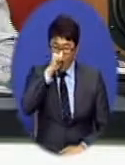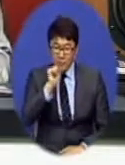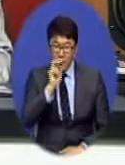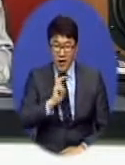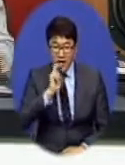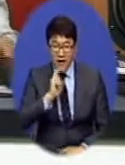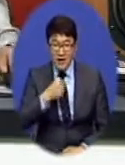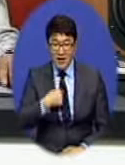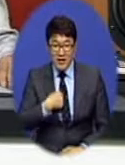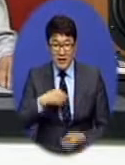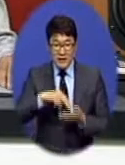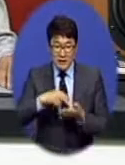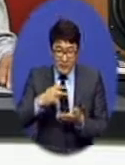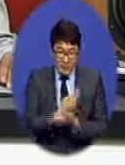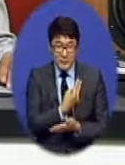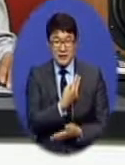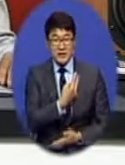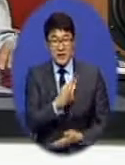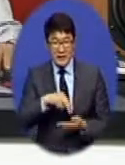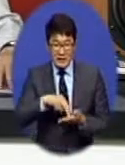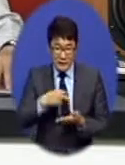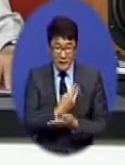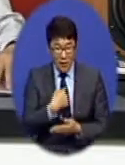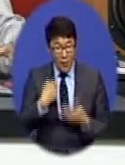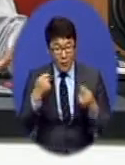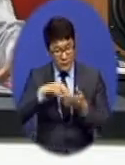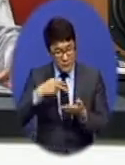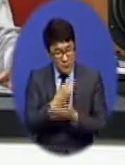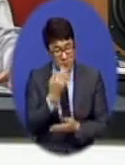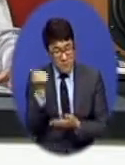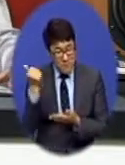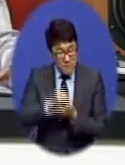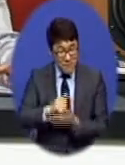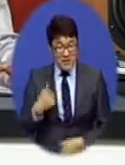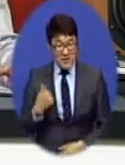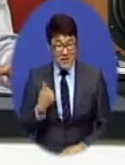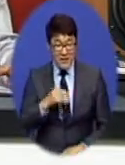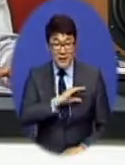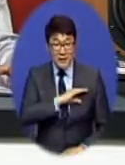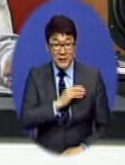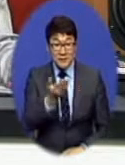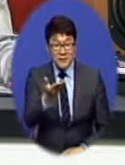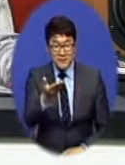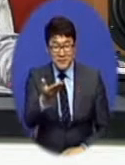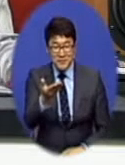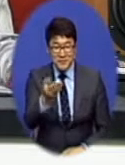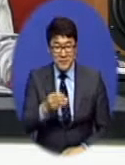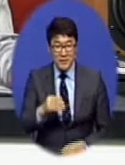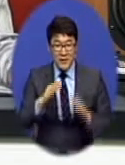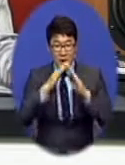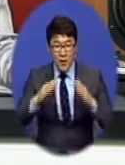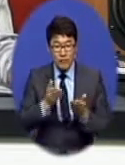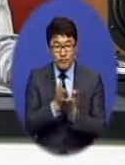노래예요. 쓰러지겠는데? 지금 오늘도 쓰러지겠는데요? 예. 자. 성함은 어떻게 되세요? 그나저나. 예,